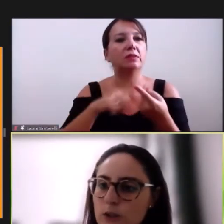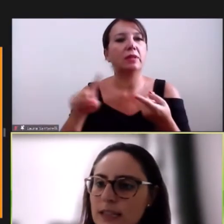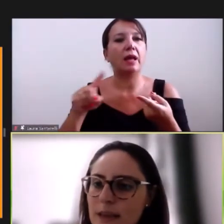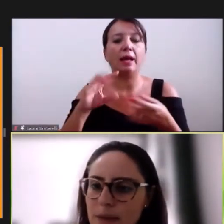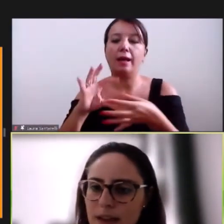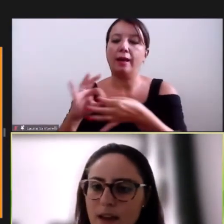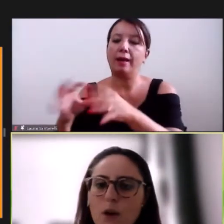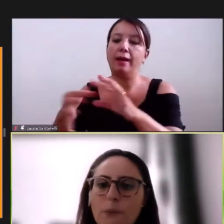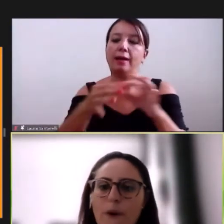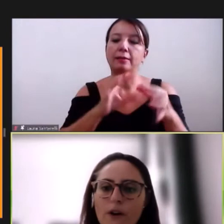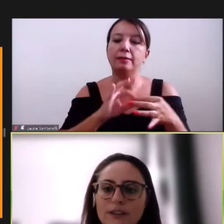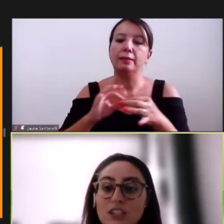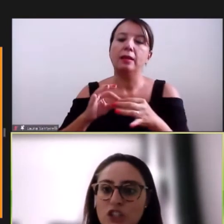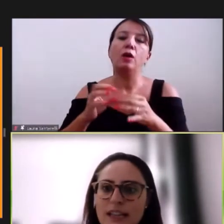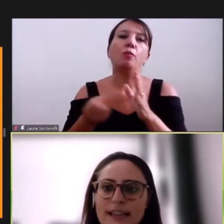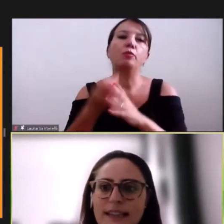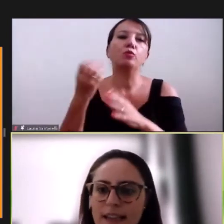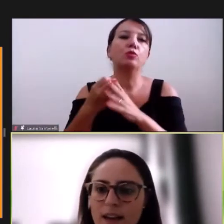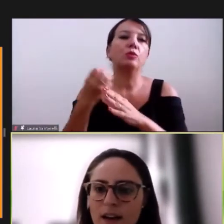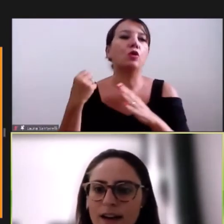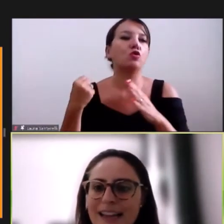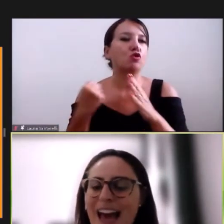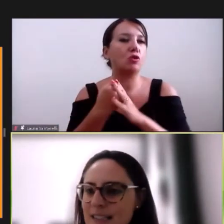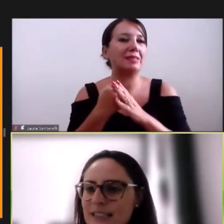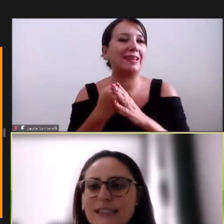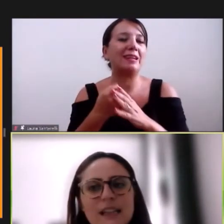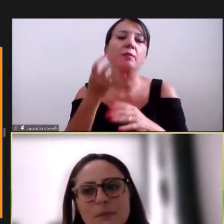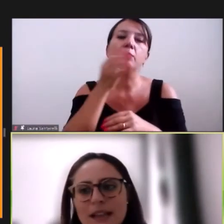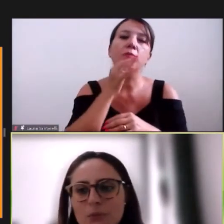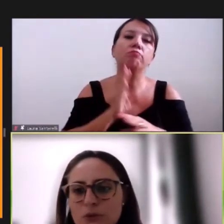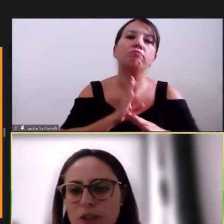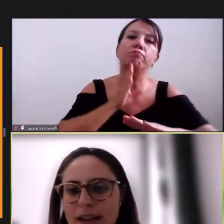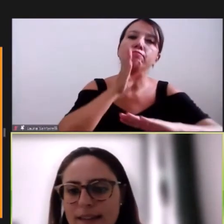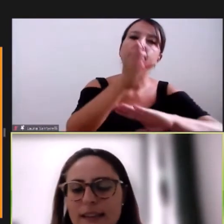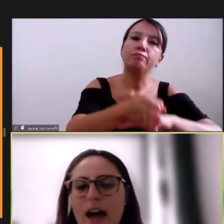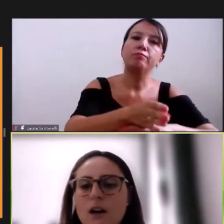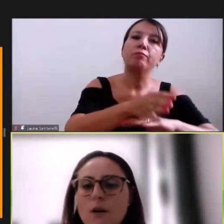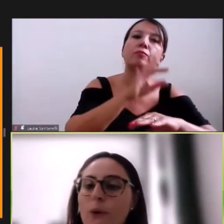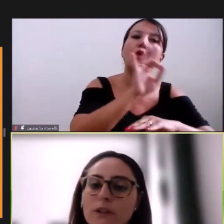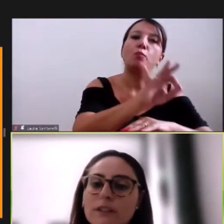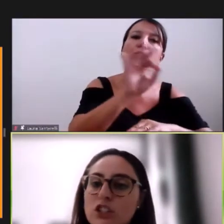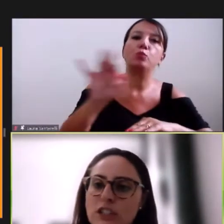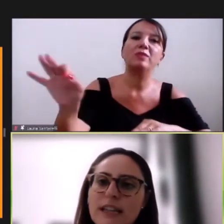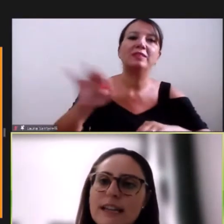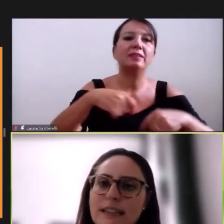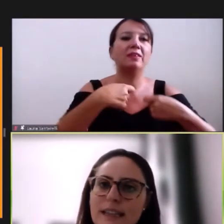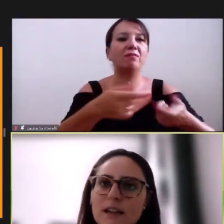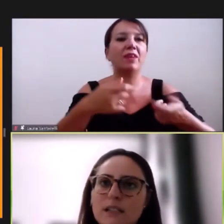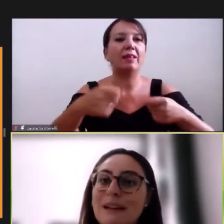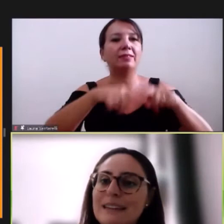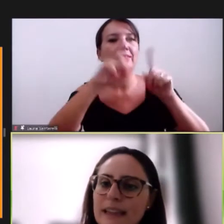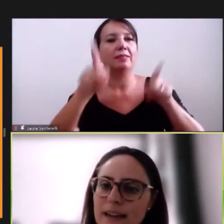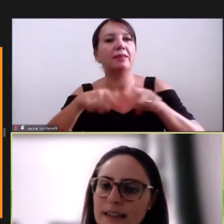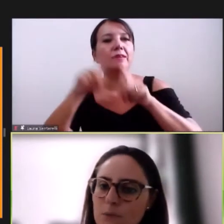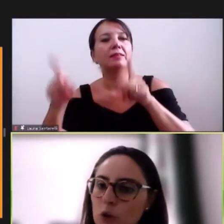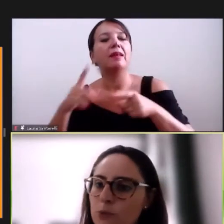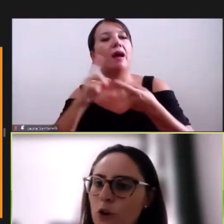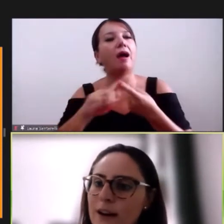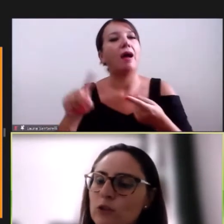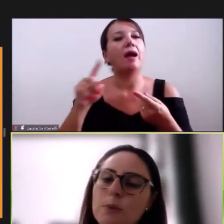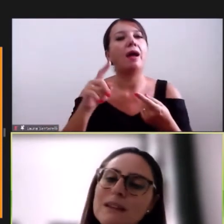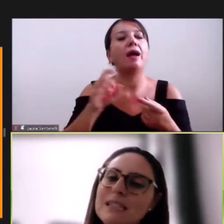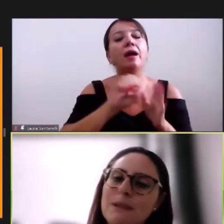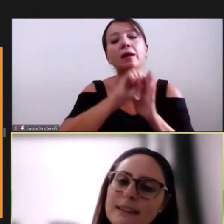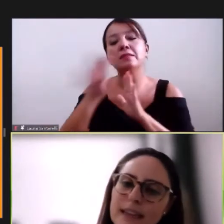produttive sostenibili, può decidere di recarsi in determinati punti vendita, può decidere di smaltirli nel modo